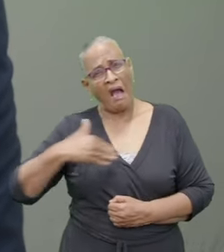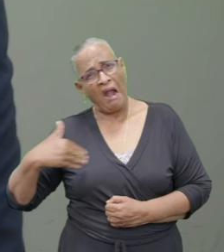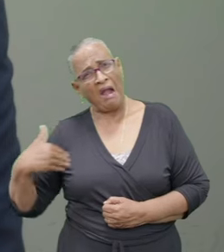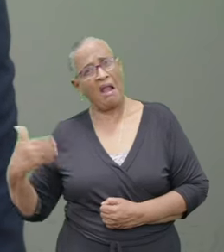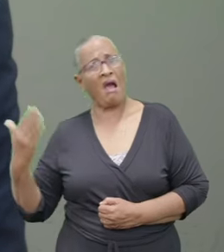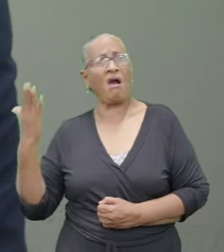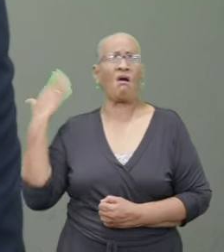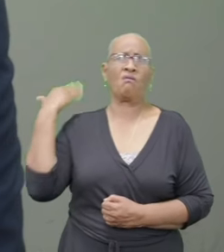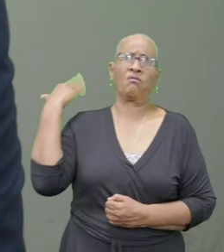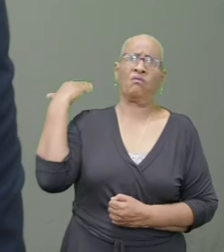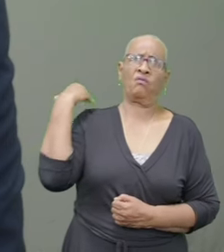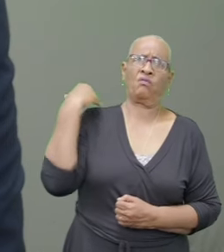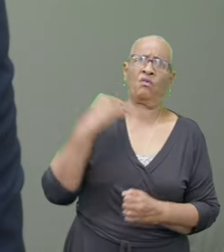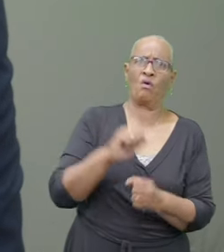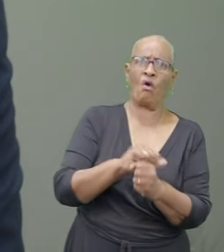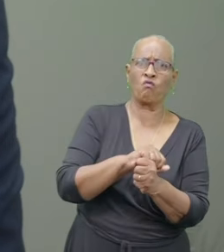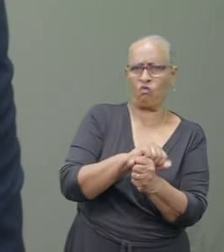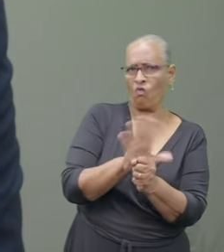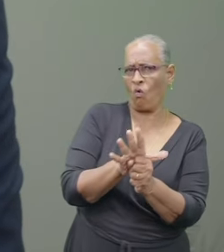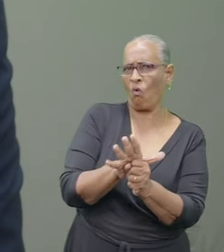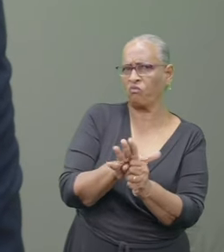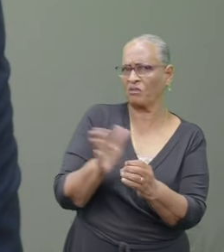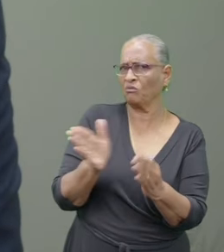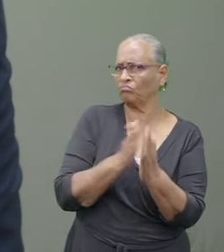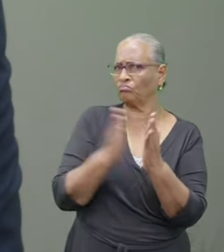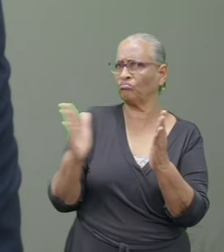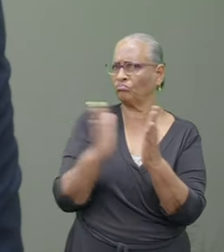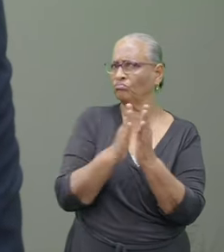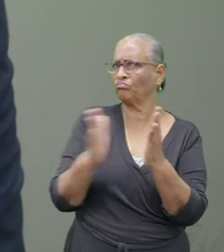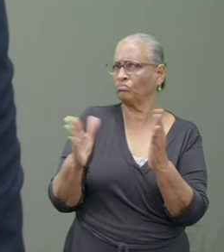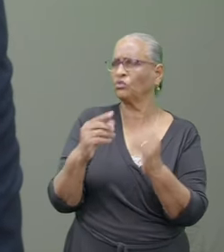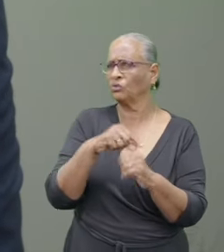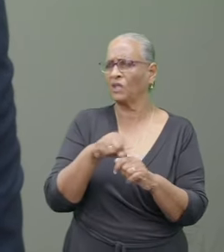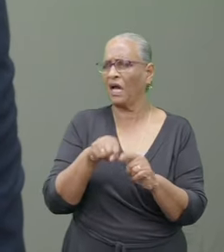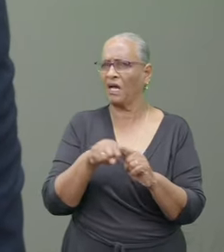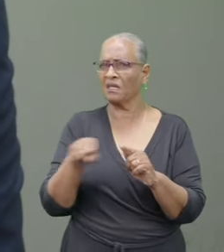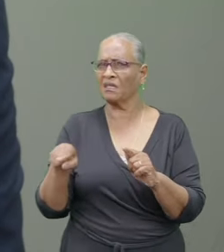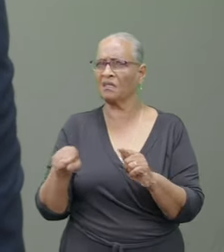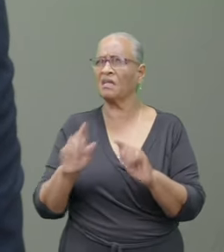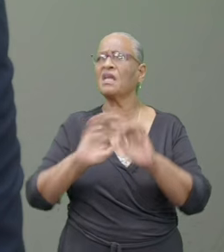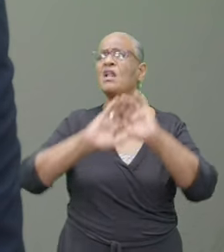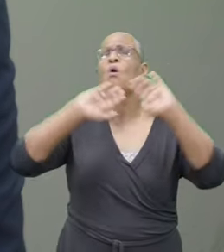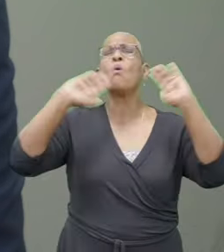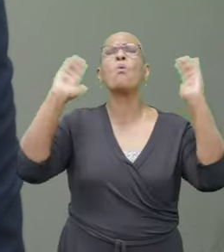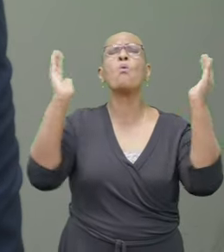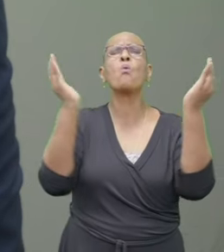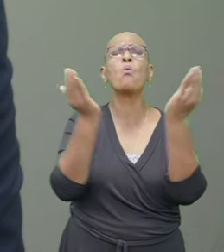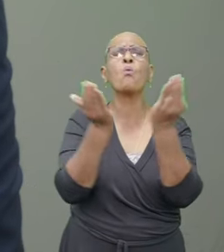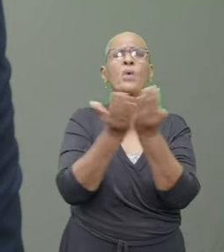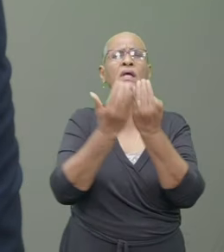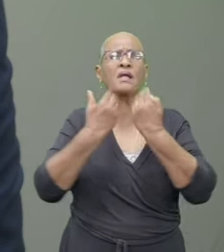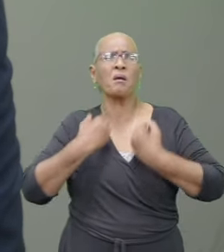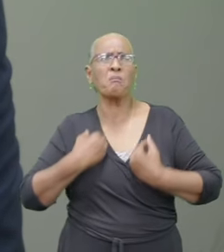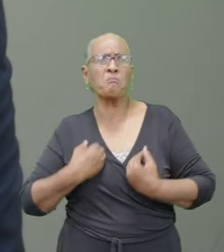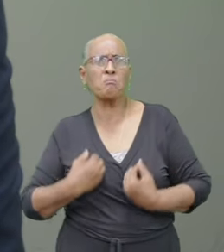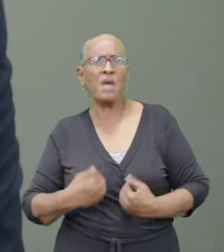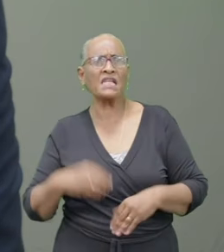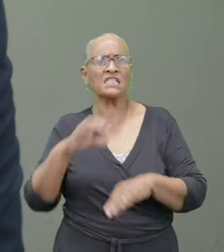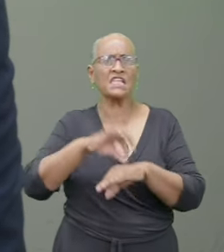post-COVID, in de post-COVID fase, is in vrijwel de hele wereld de migratie van